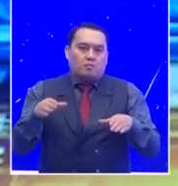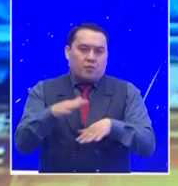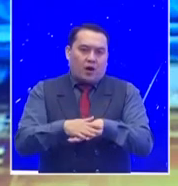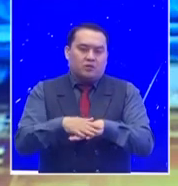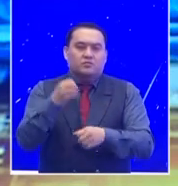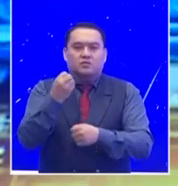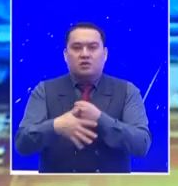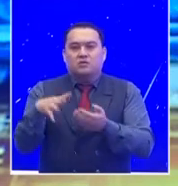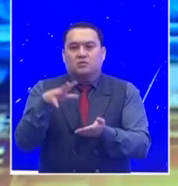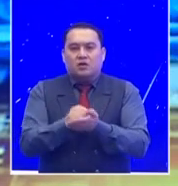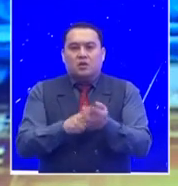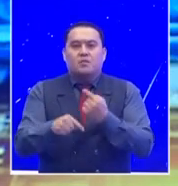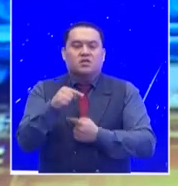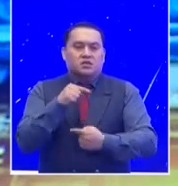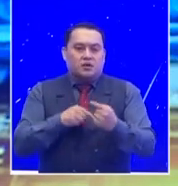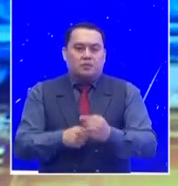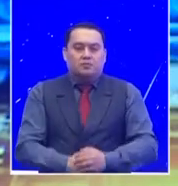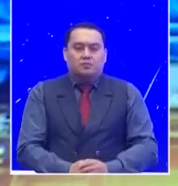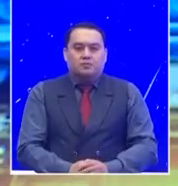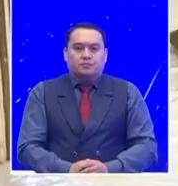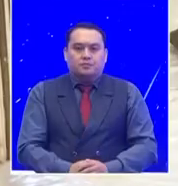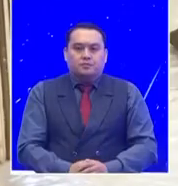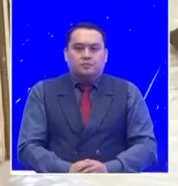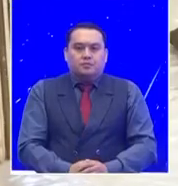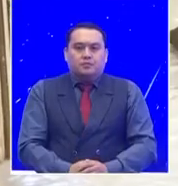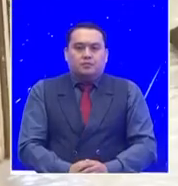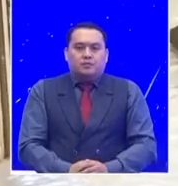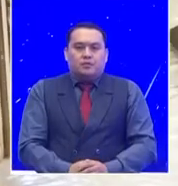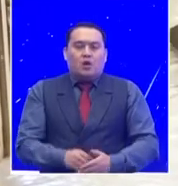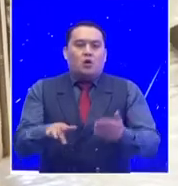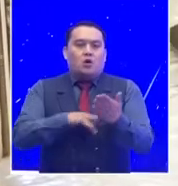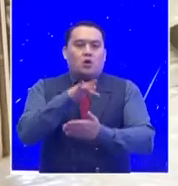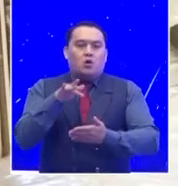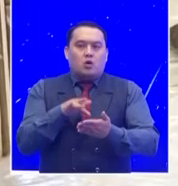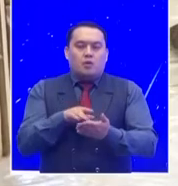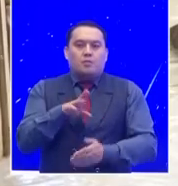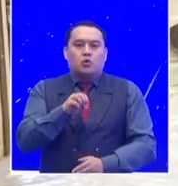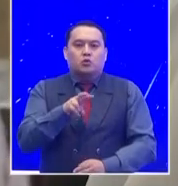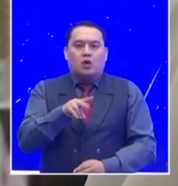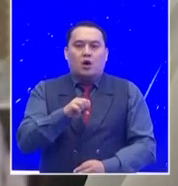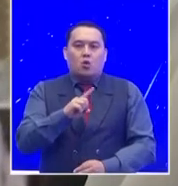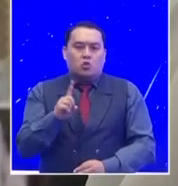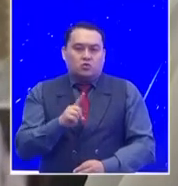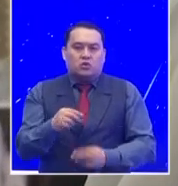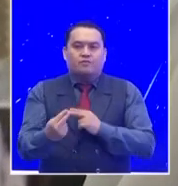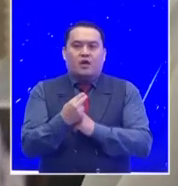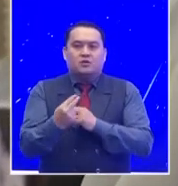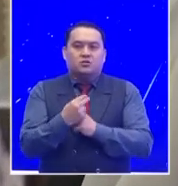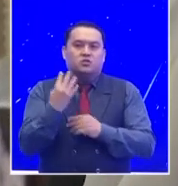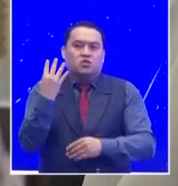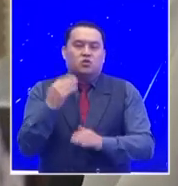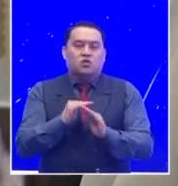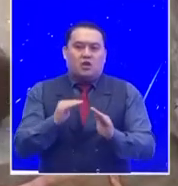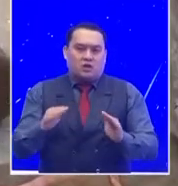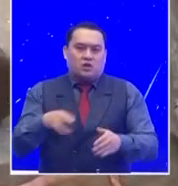Центра занятости и Палаты предпринимателей. Житель города Талгар Ботагоз Кожакымбаева воспитывает 4 детей. В прошлом